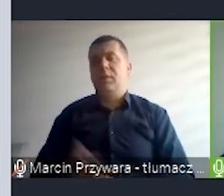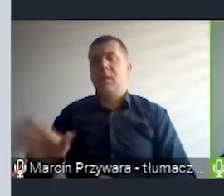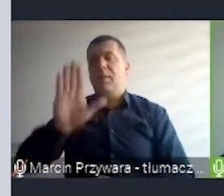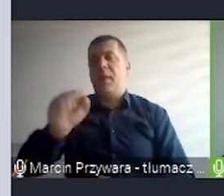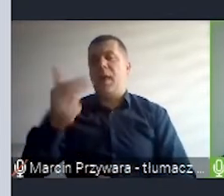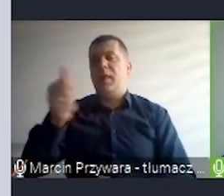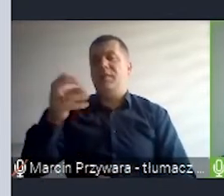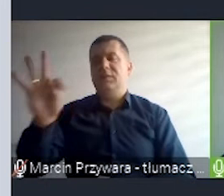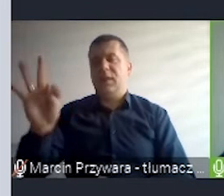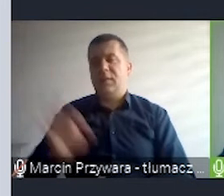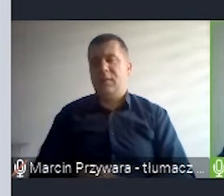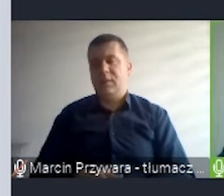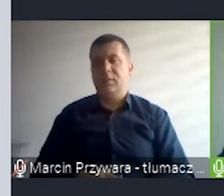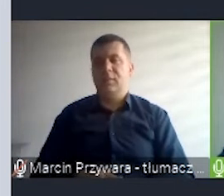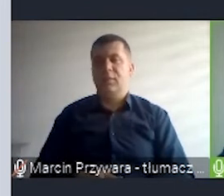beneficjenta.